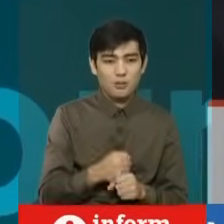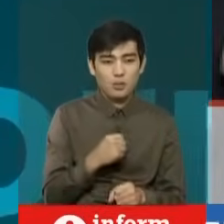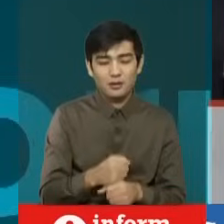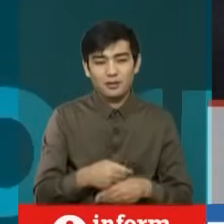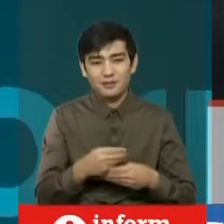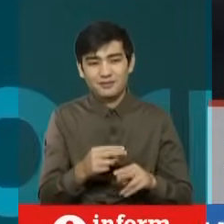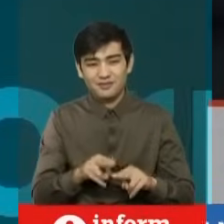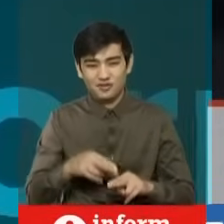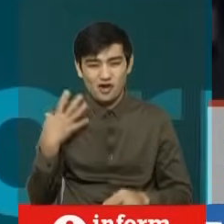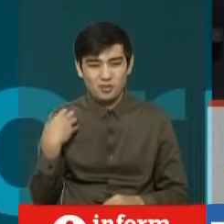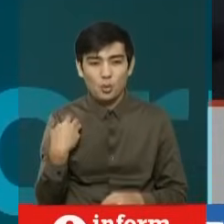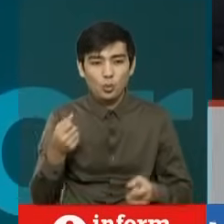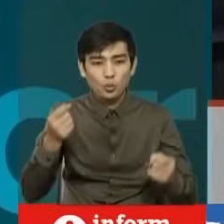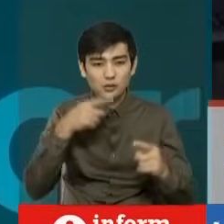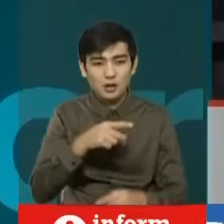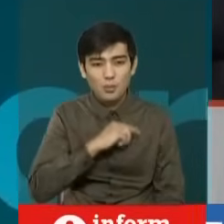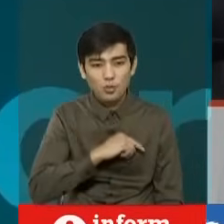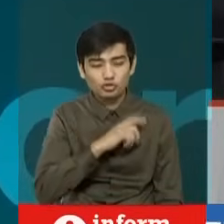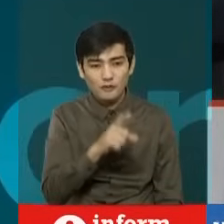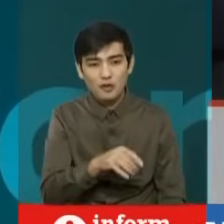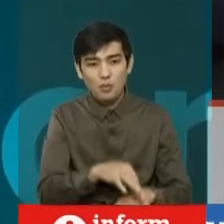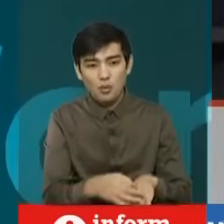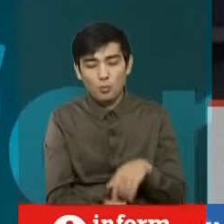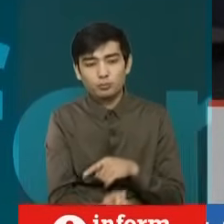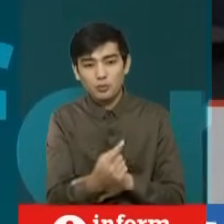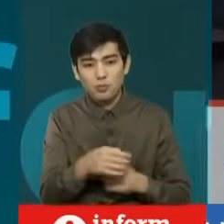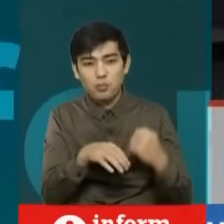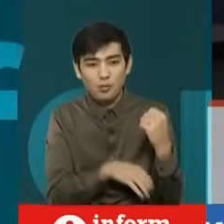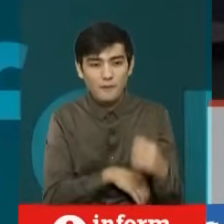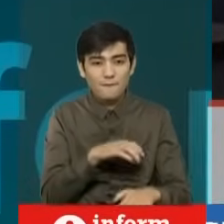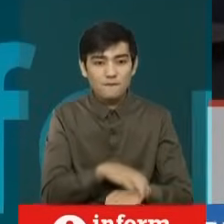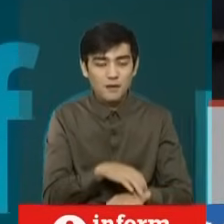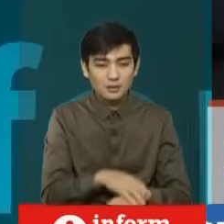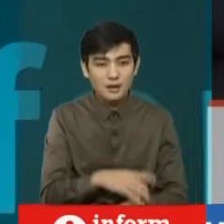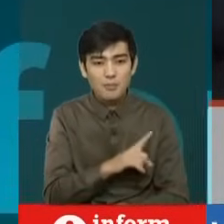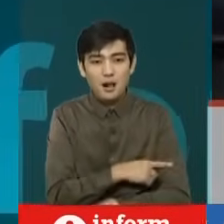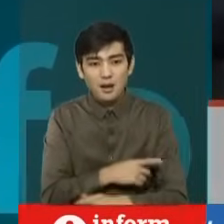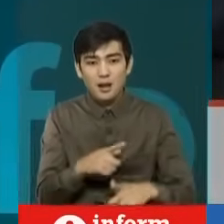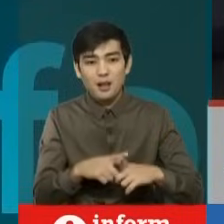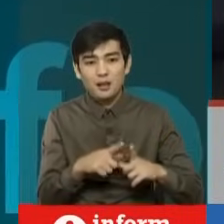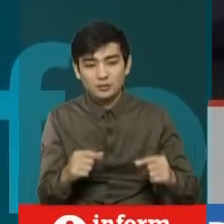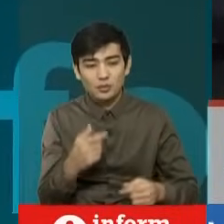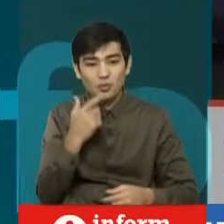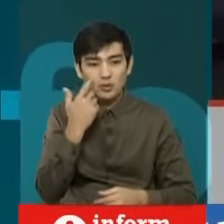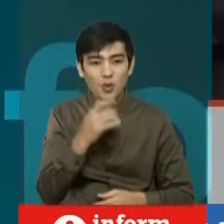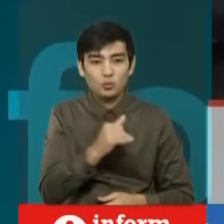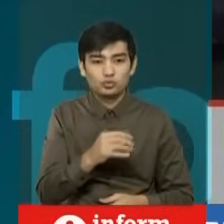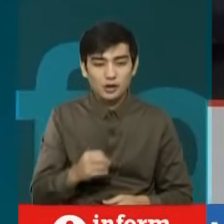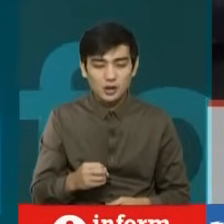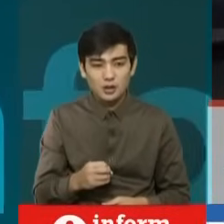узнавал что работник заболел только постфактум то есть больничный лист приносили Когда уже